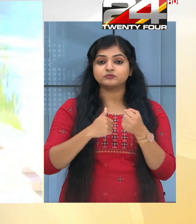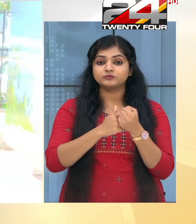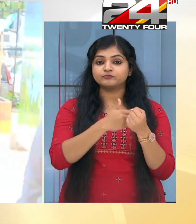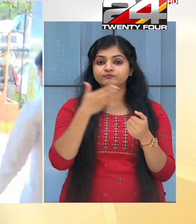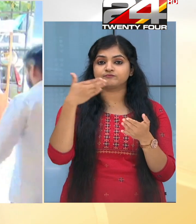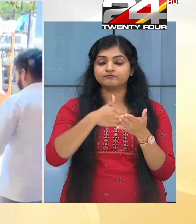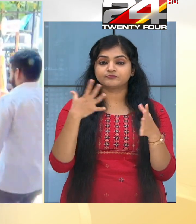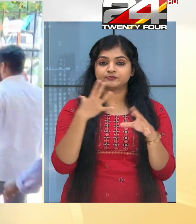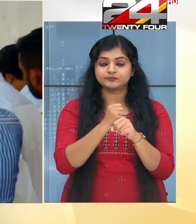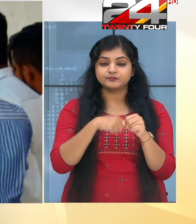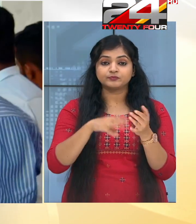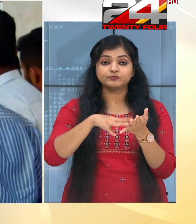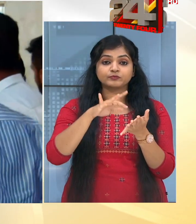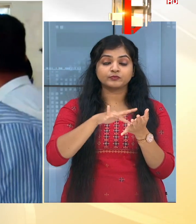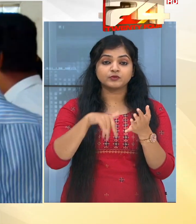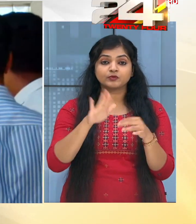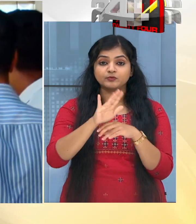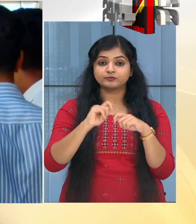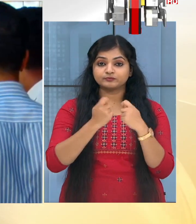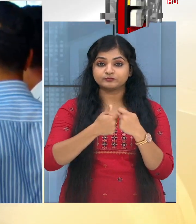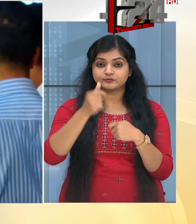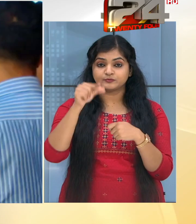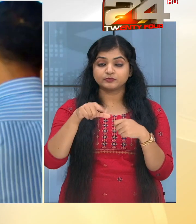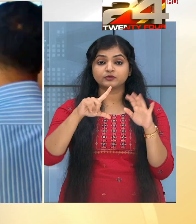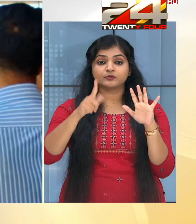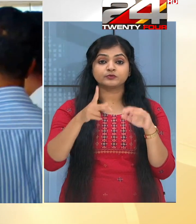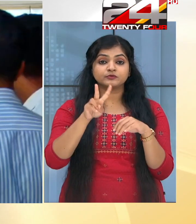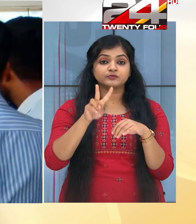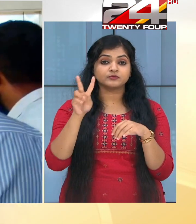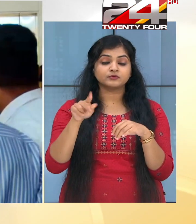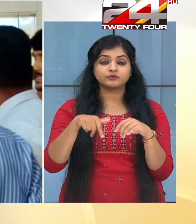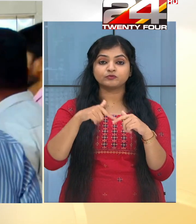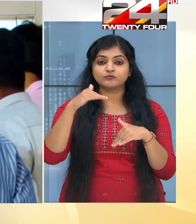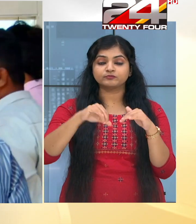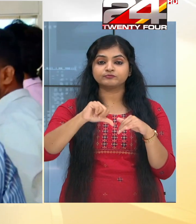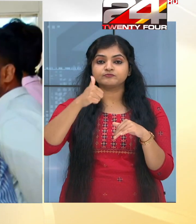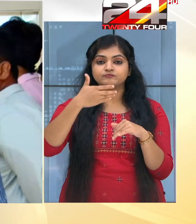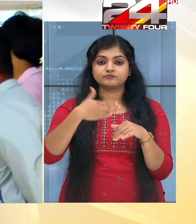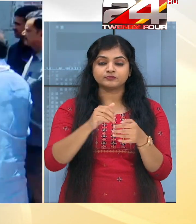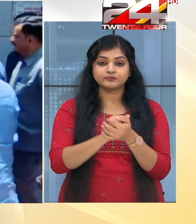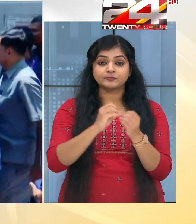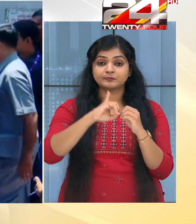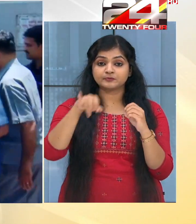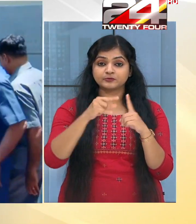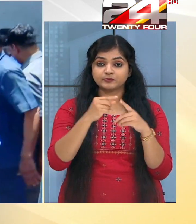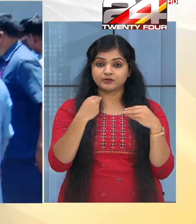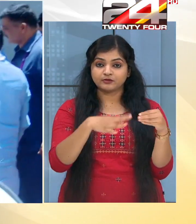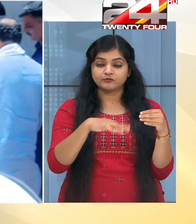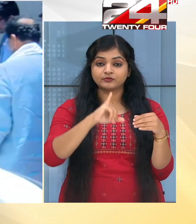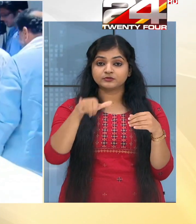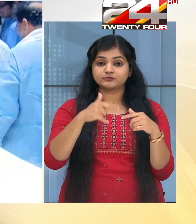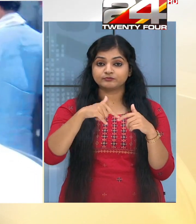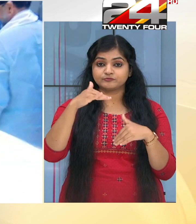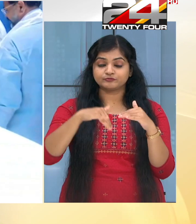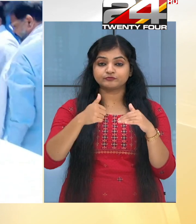മുടികേരിയിൽ കോൺഗ്രസ് സ്ഥാനാർത്ഥി നയന ജവഹറിന്റെ ജയം 722 വോട്ടിനായിരുന്നു. ഇവിടെ ബി ജെ പി വിട്ട് ജനതാദൾ